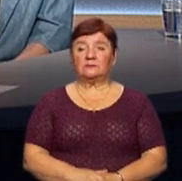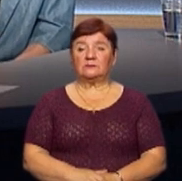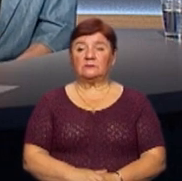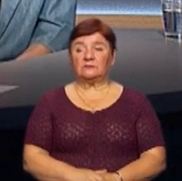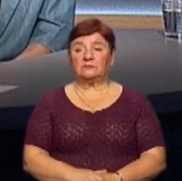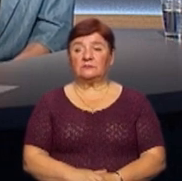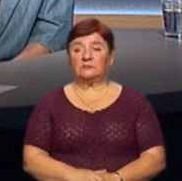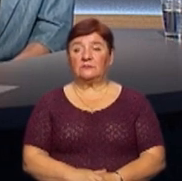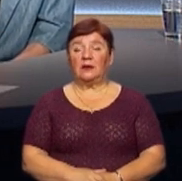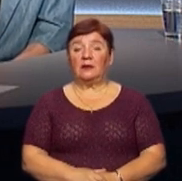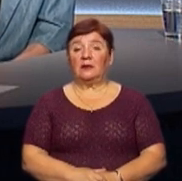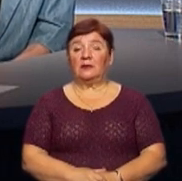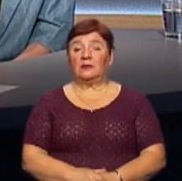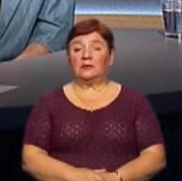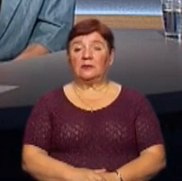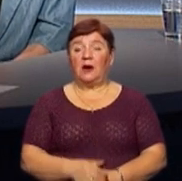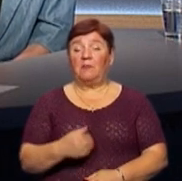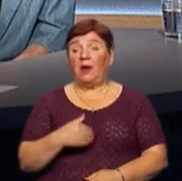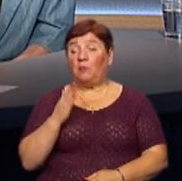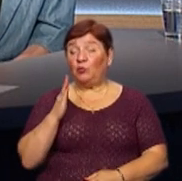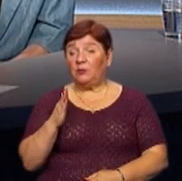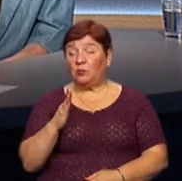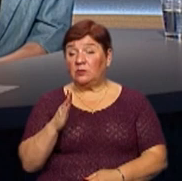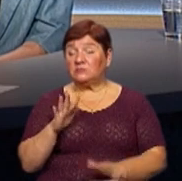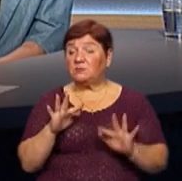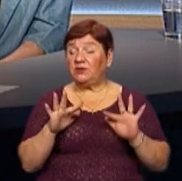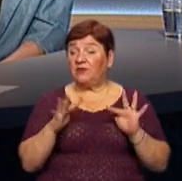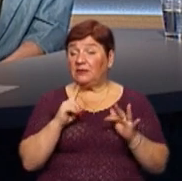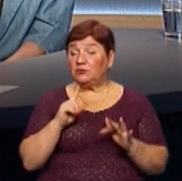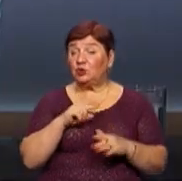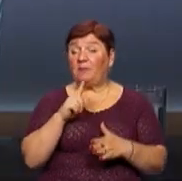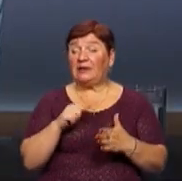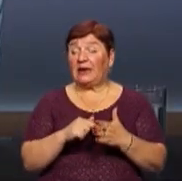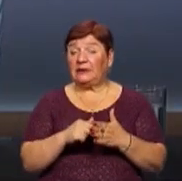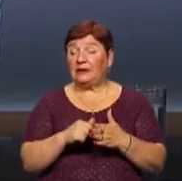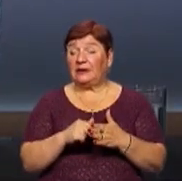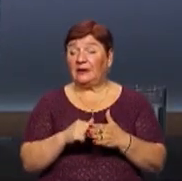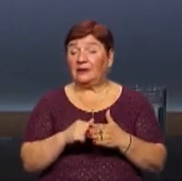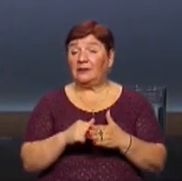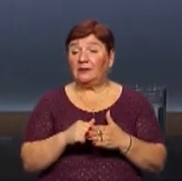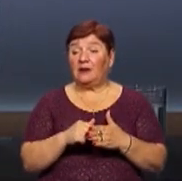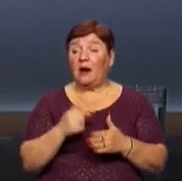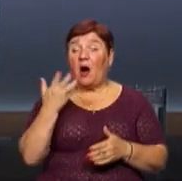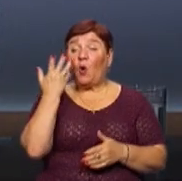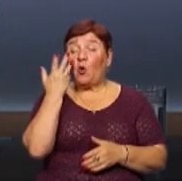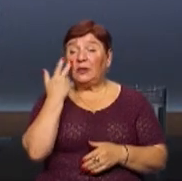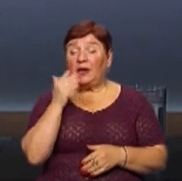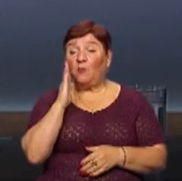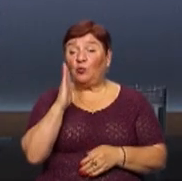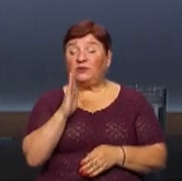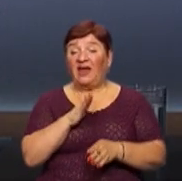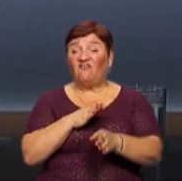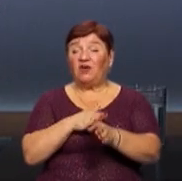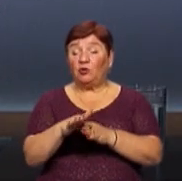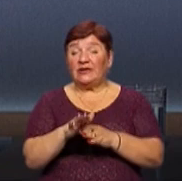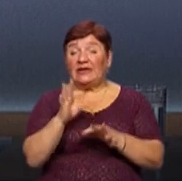Ми будемо сподіватися, що все ж таки питання у нас ми отримаємо, а поки ми переходимо. Коли буде виконана